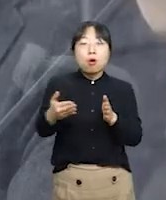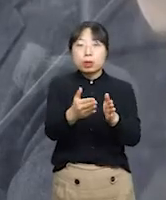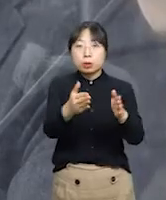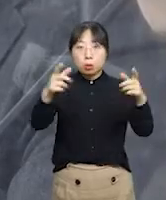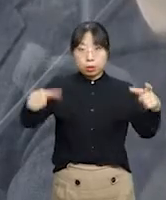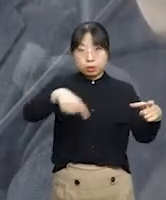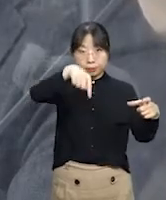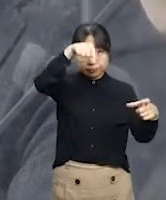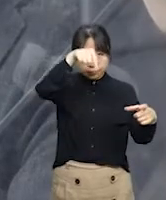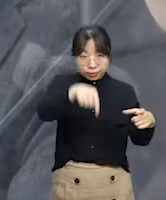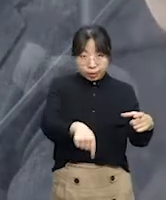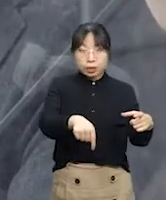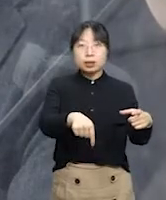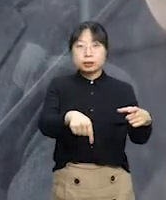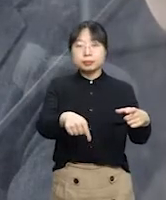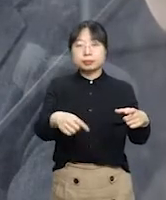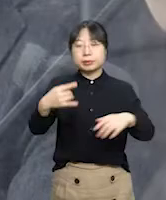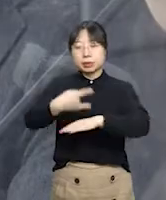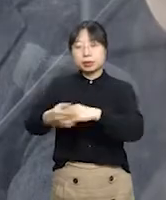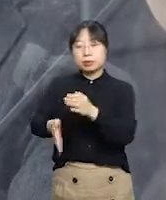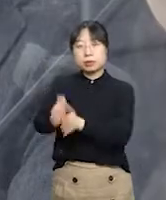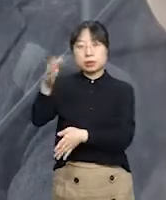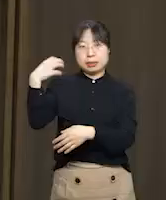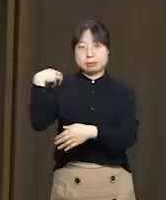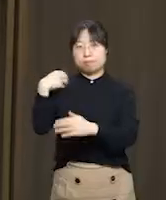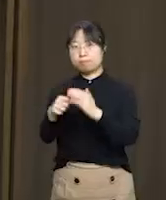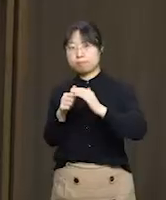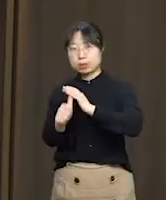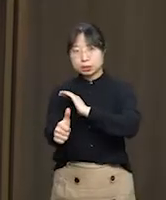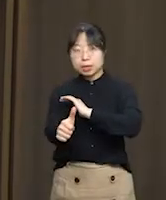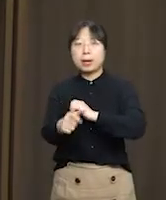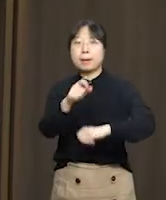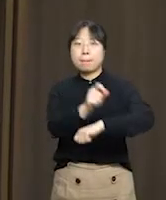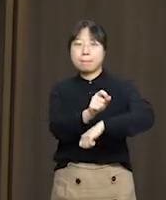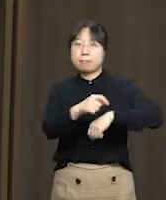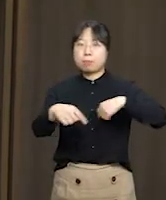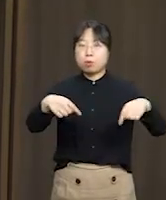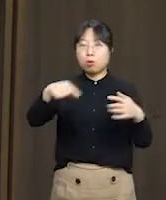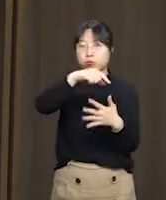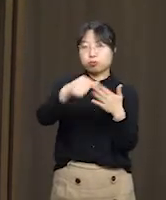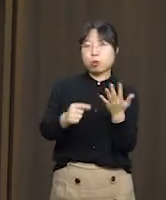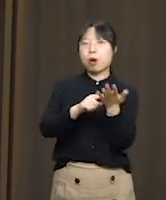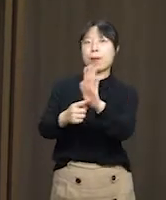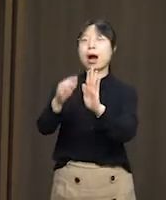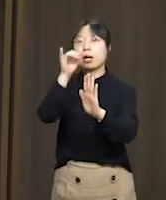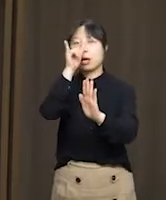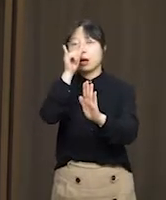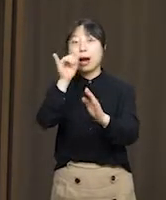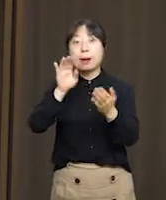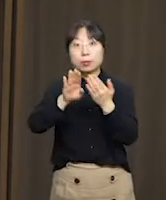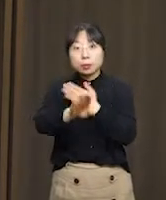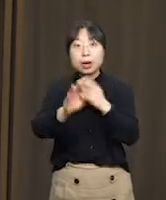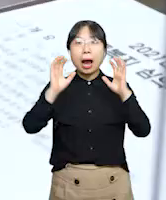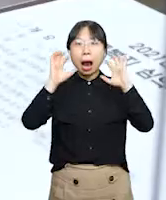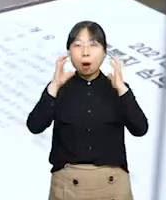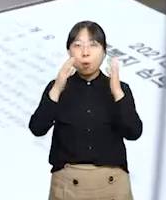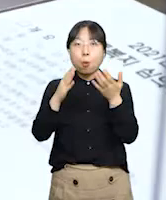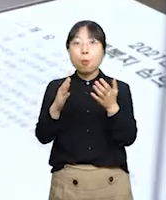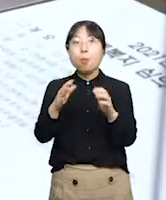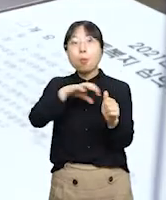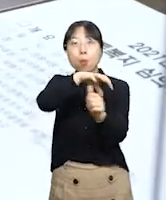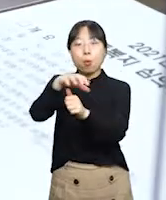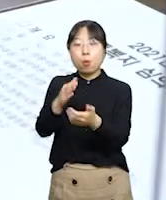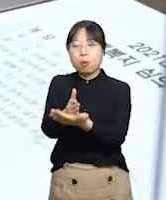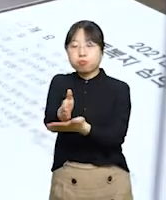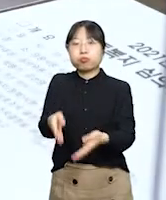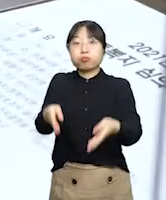아동학대 대응체계 구축 시범시로서 선제적인 행정 시스템을 구축하였으며 앞으로 아동보호 전문기관을 설치할